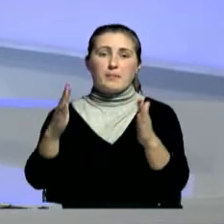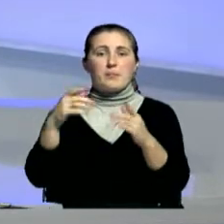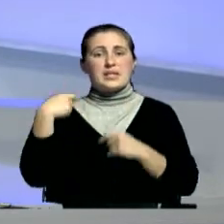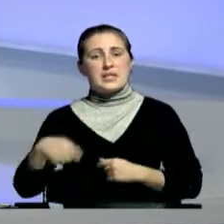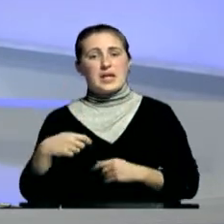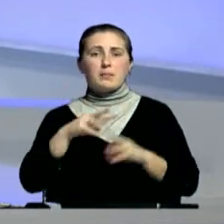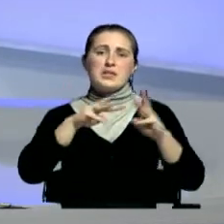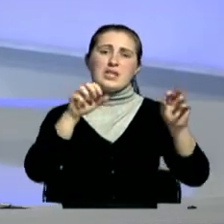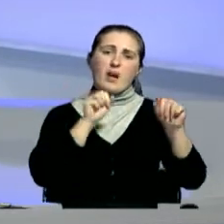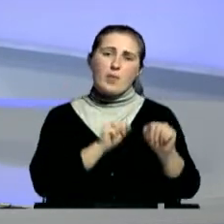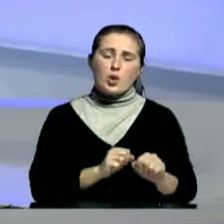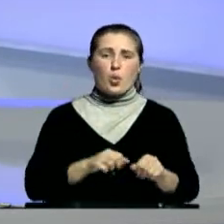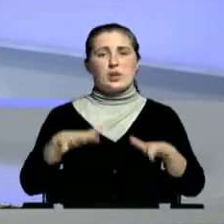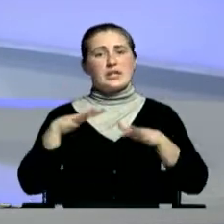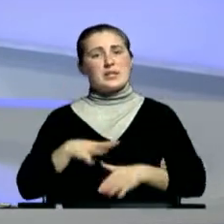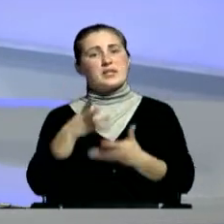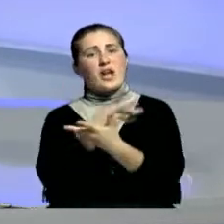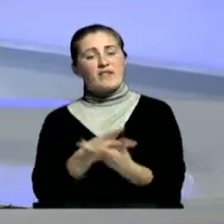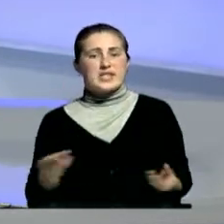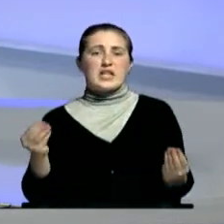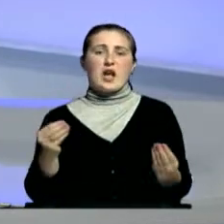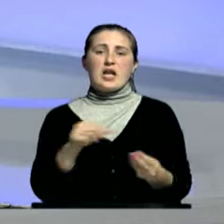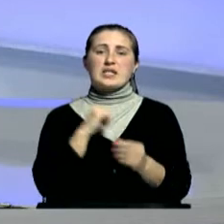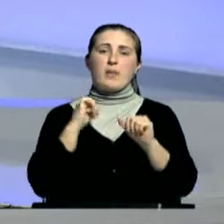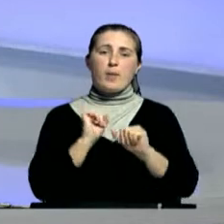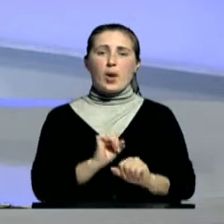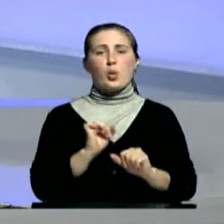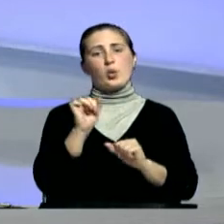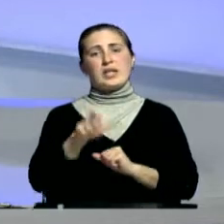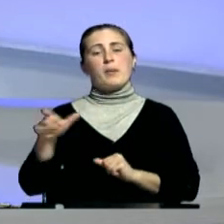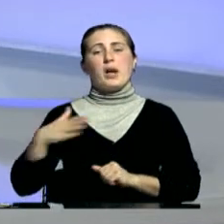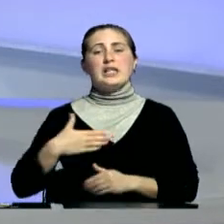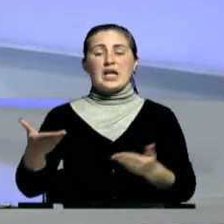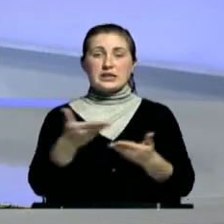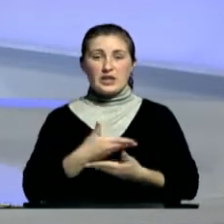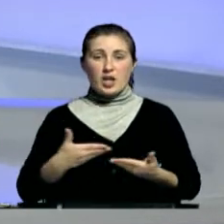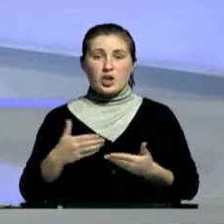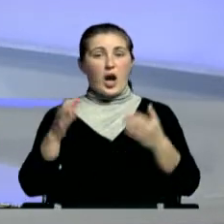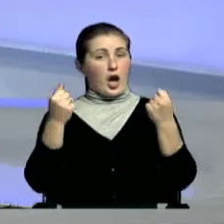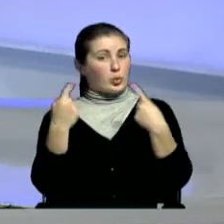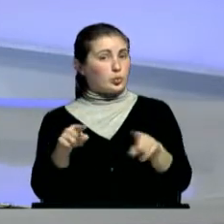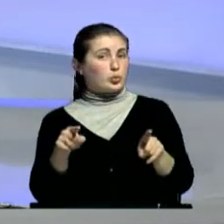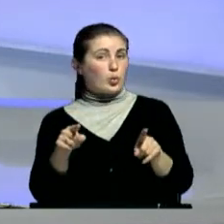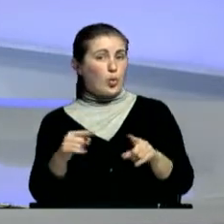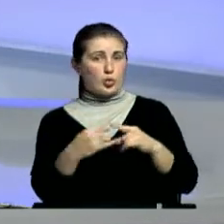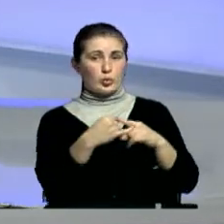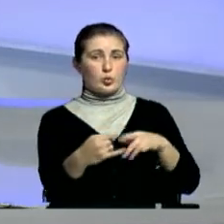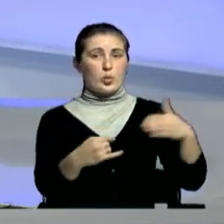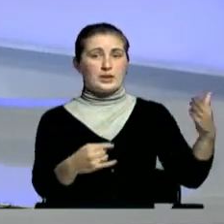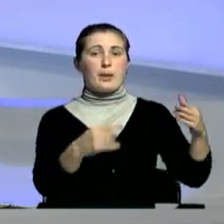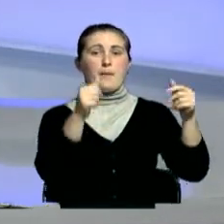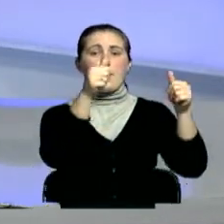министра обороны, «Крымская весна», самообороны, ребята наши. А другой стол, над ним